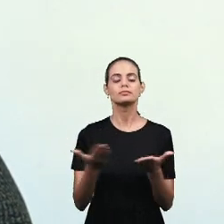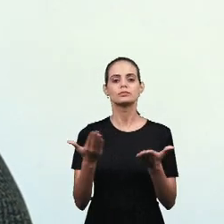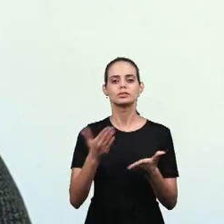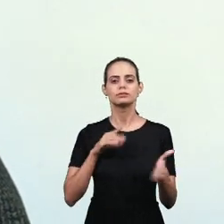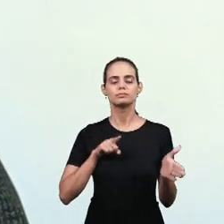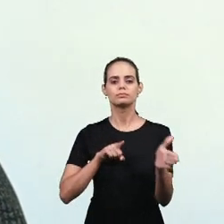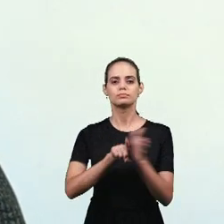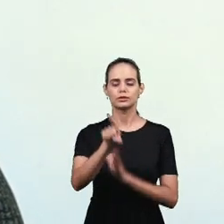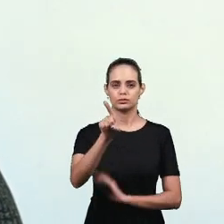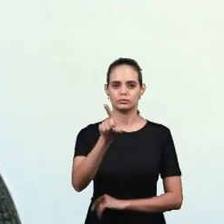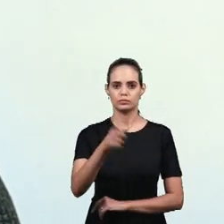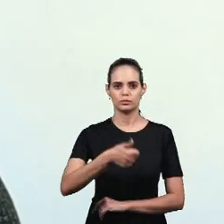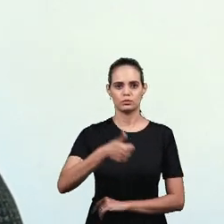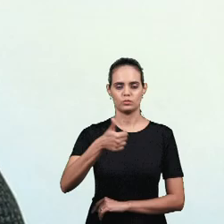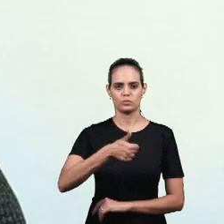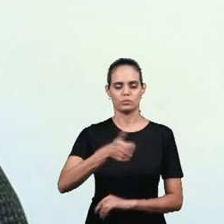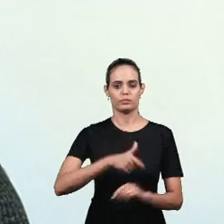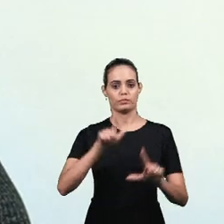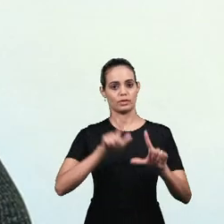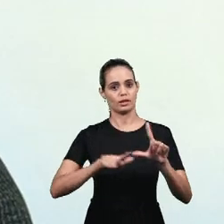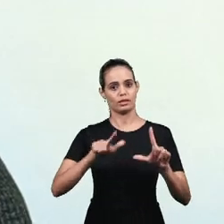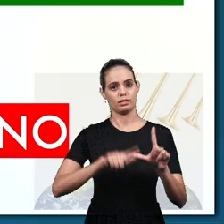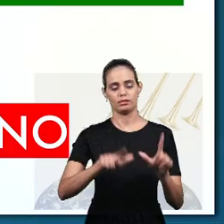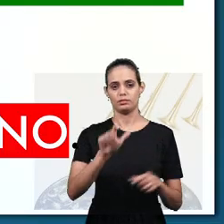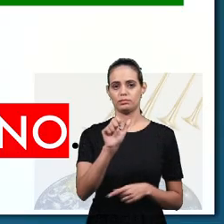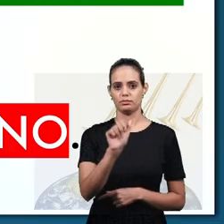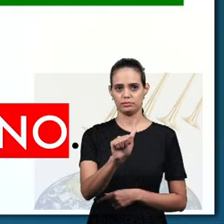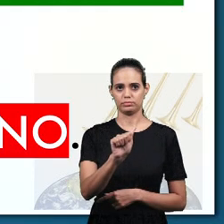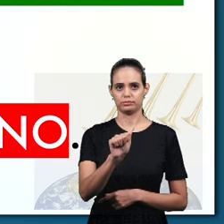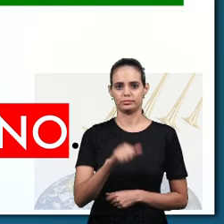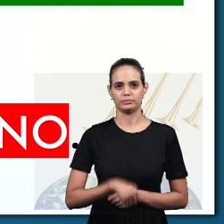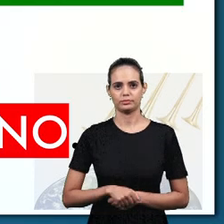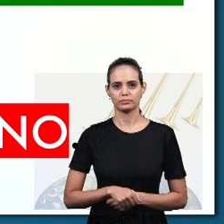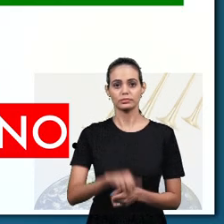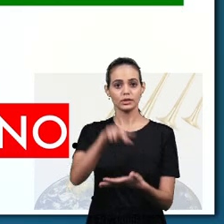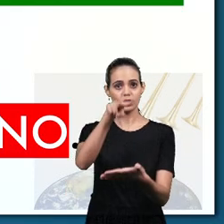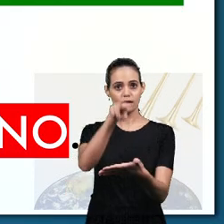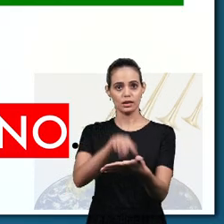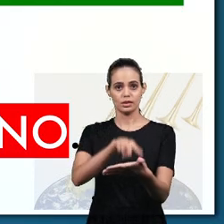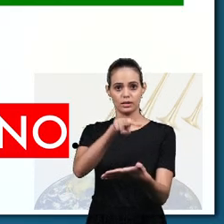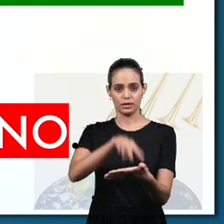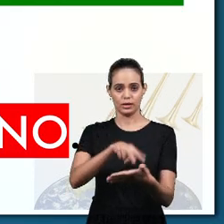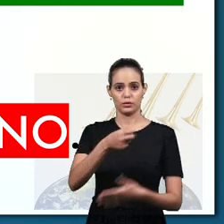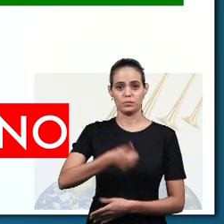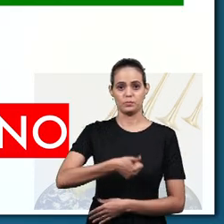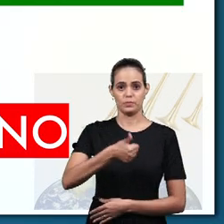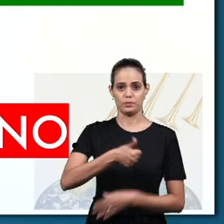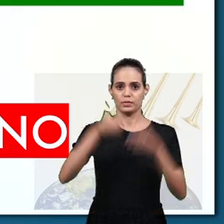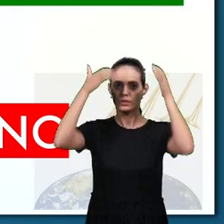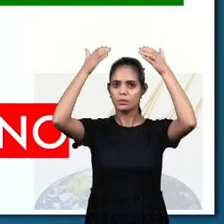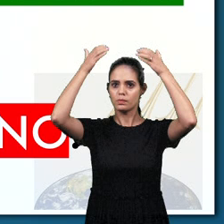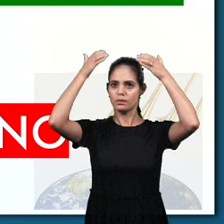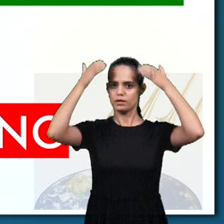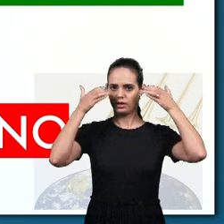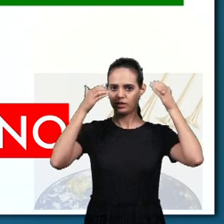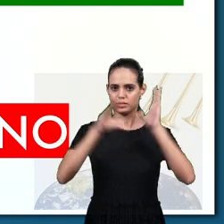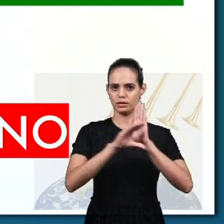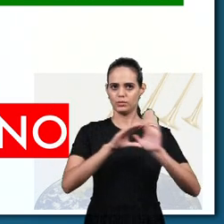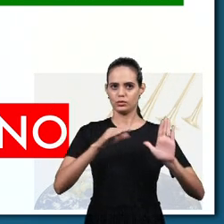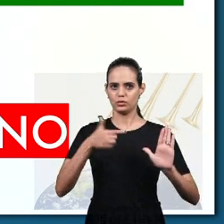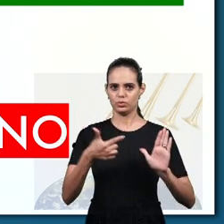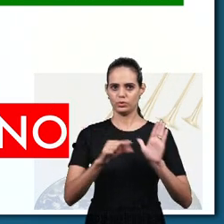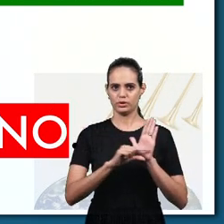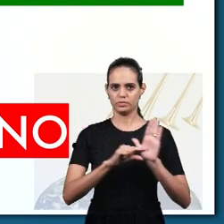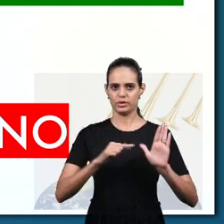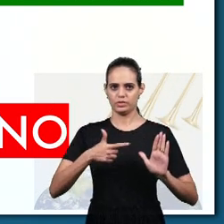dit la question. En lisant 1er Roi, chapitre 2, versets 26, 28 et 36,